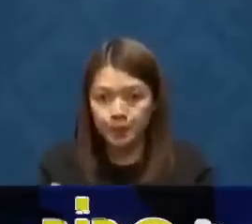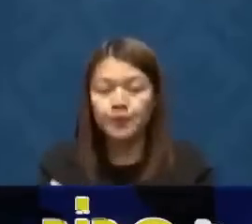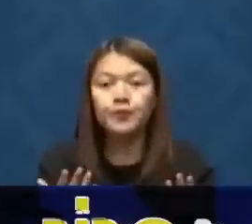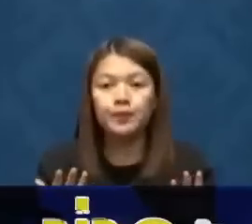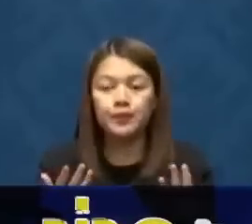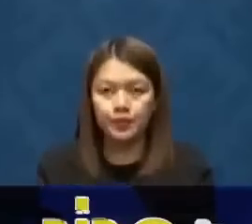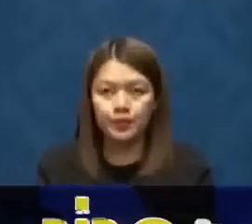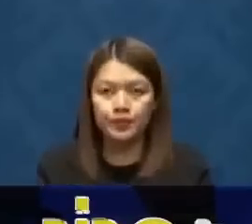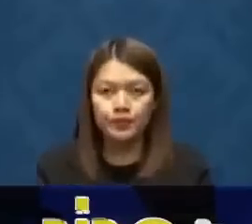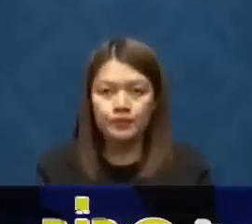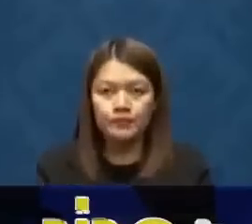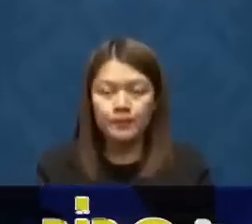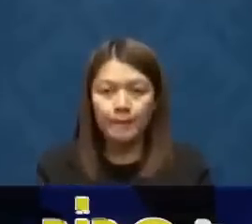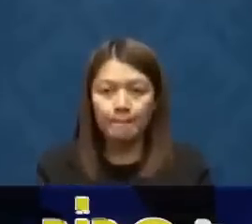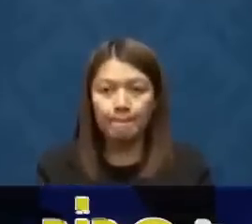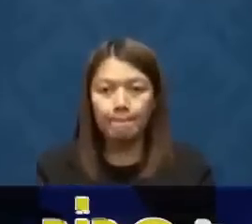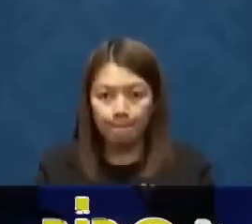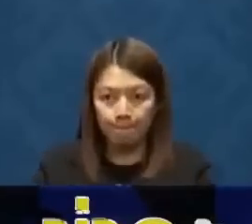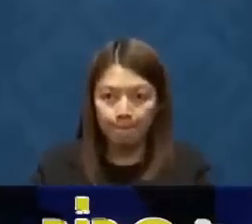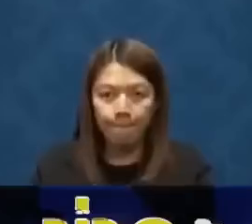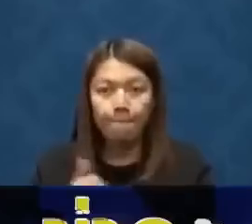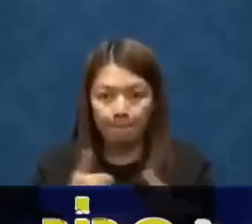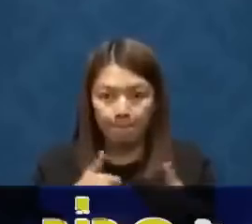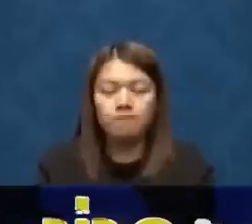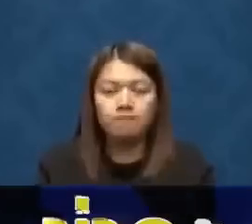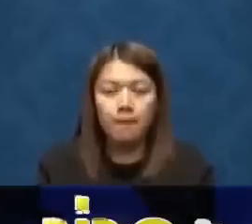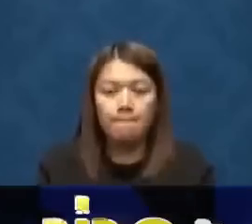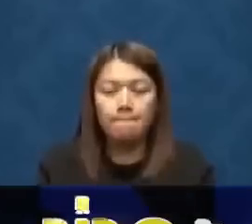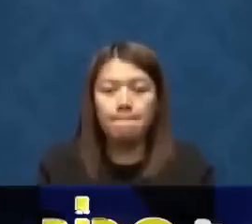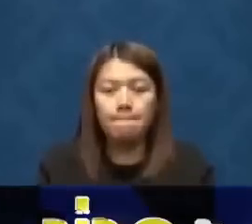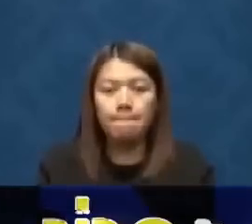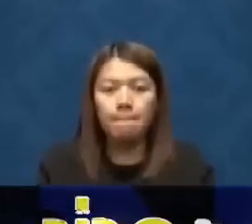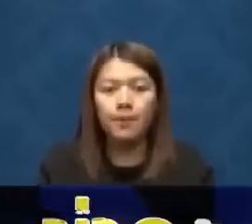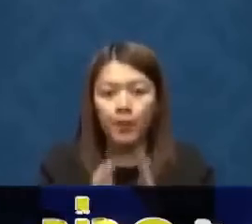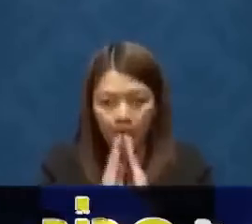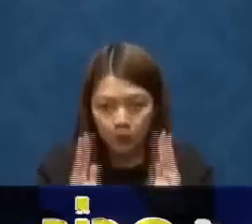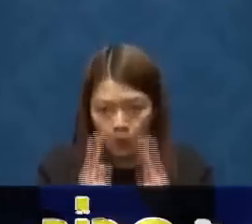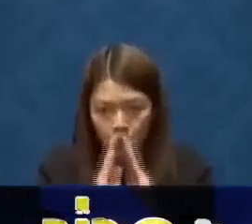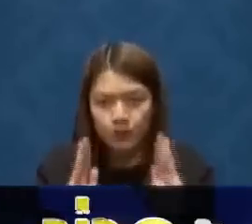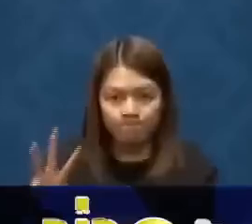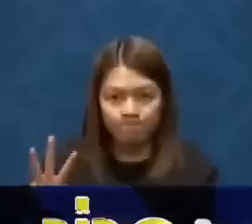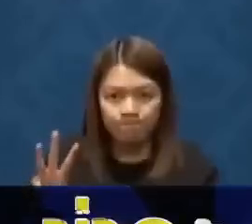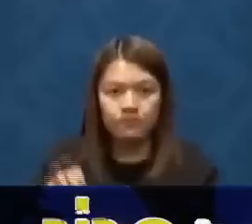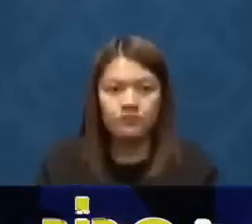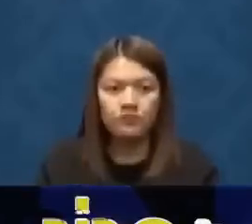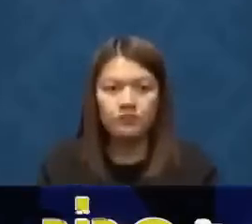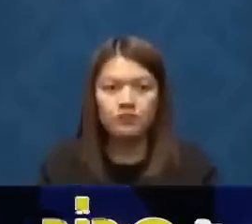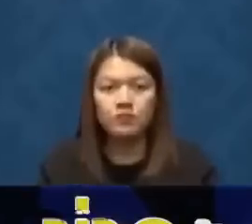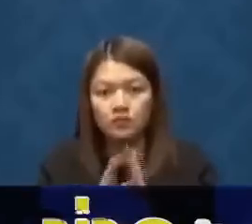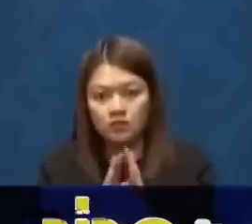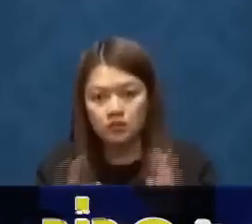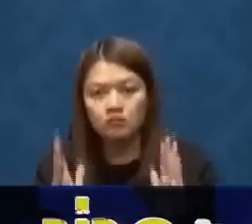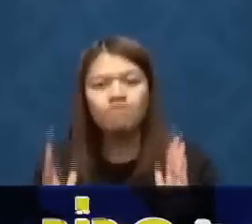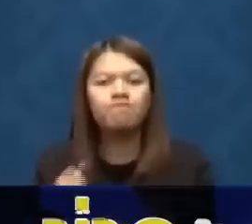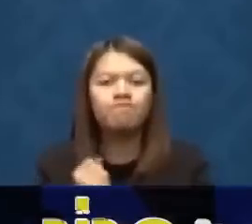ค้านหรือฝ่ายรัฐบาลลองฟังท่านประธานชวนครับ ผมขออนุญาตขอบพระคุณขอบคุณเจ้าหน้า